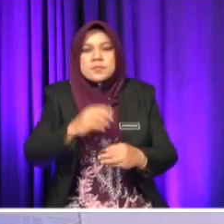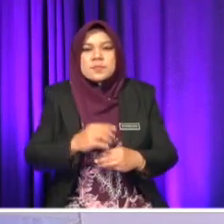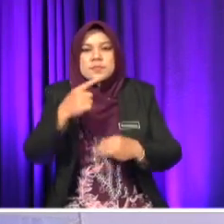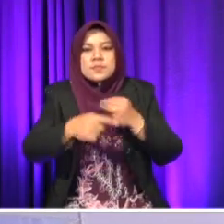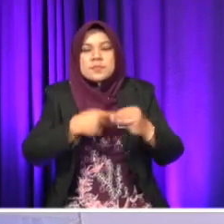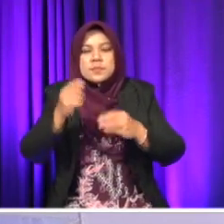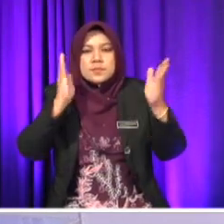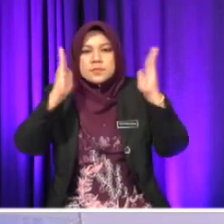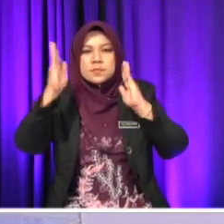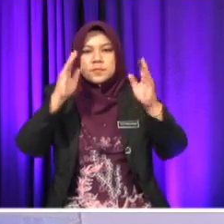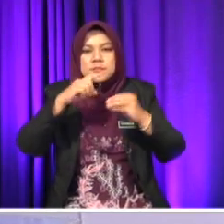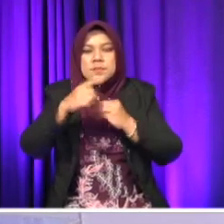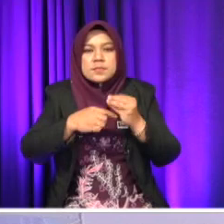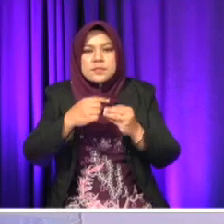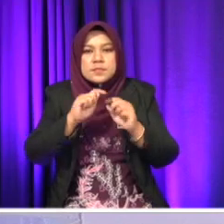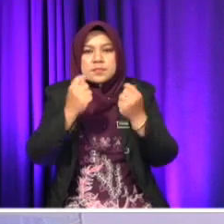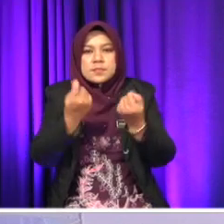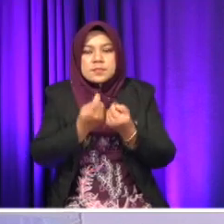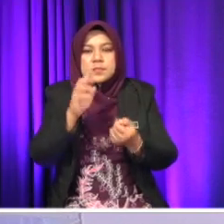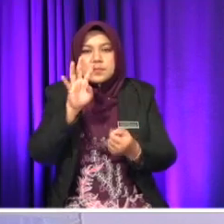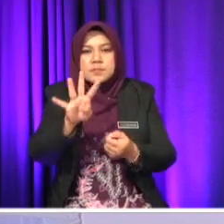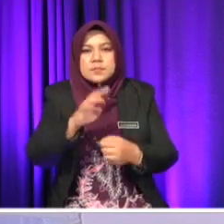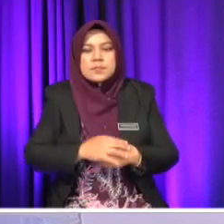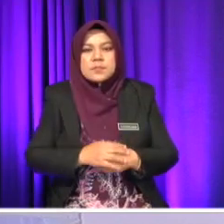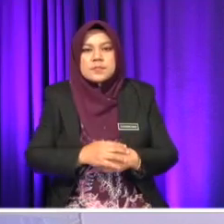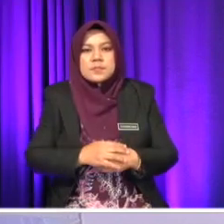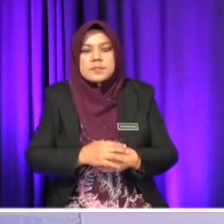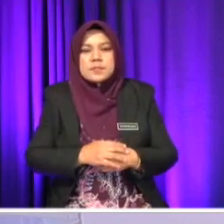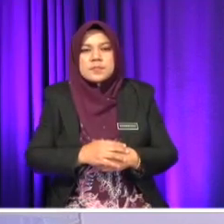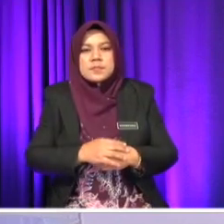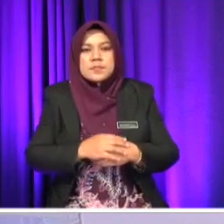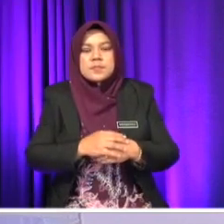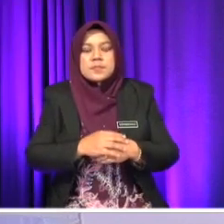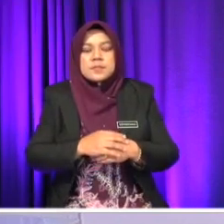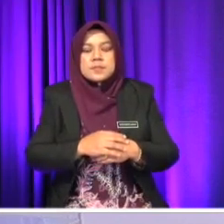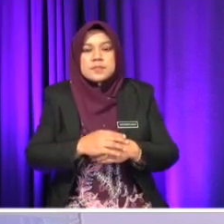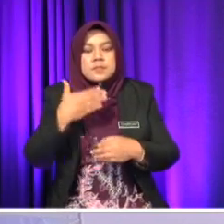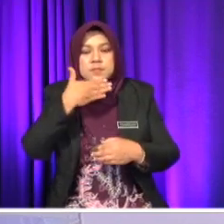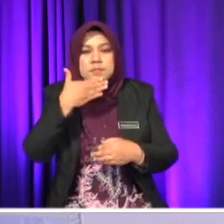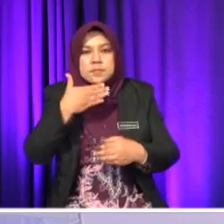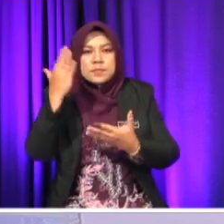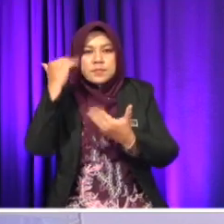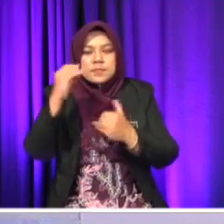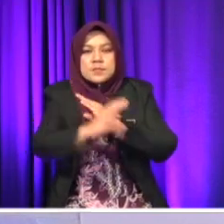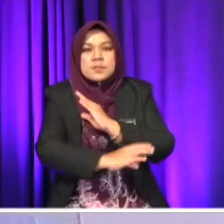bahasa Melayu tingkatan 4 yaitu kita jadikan beli ini harapan negara